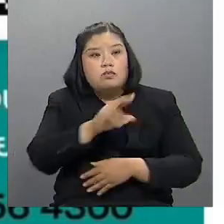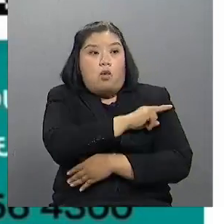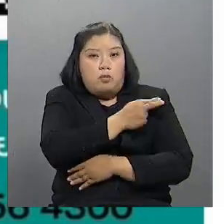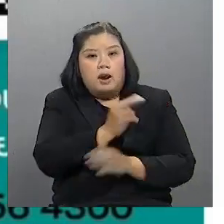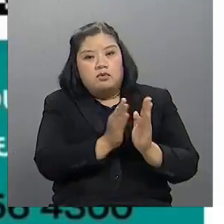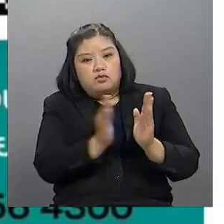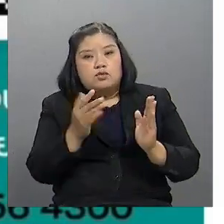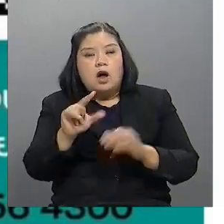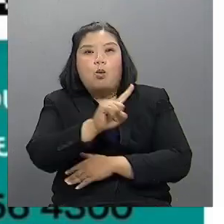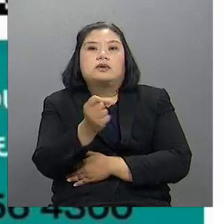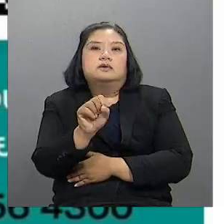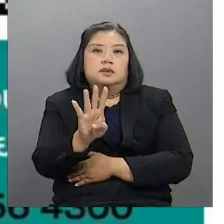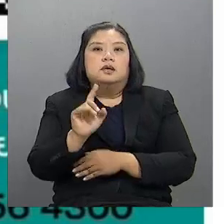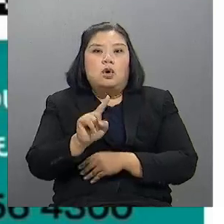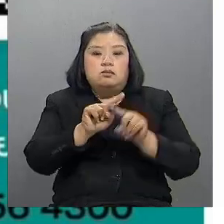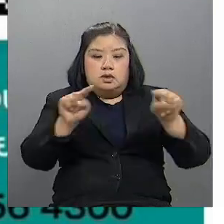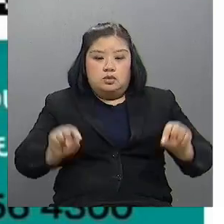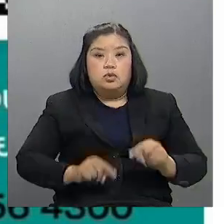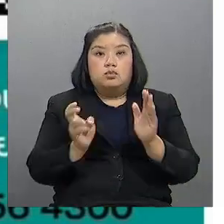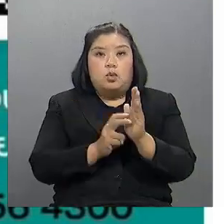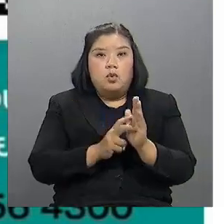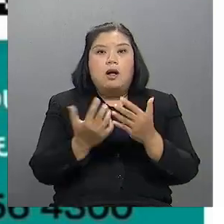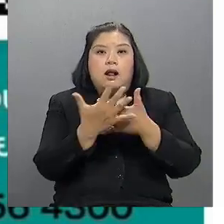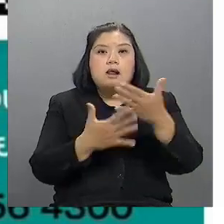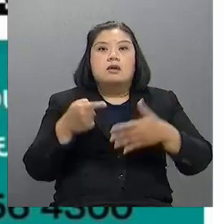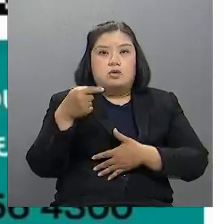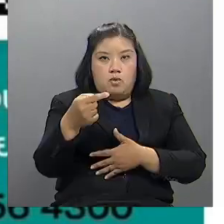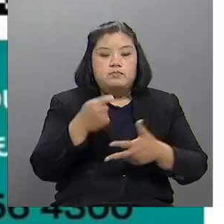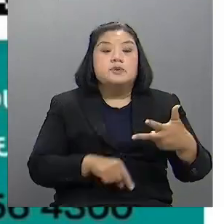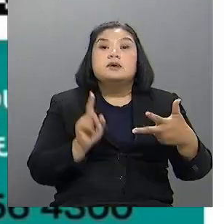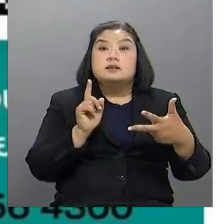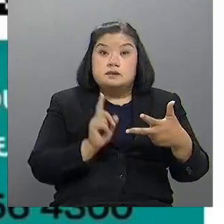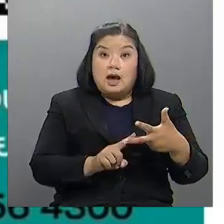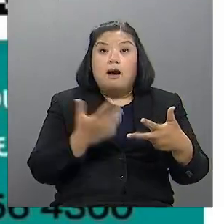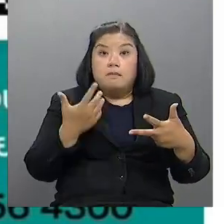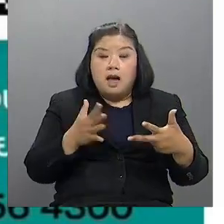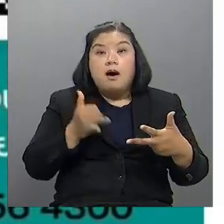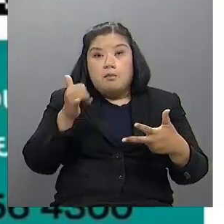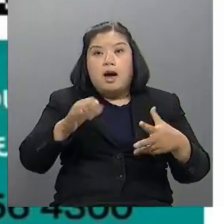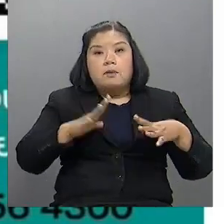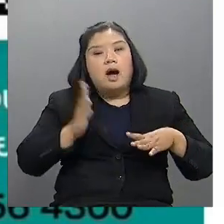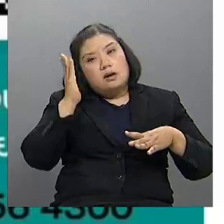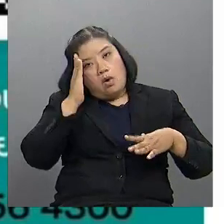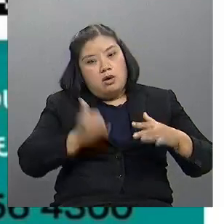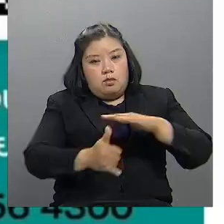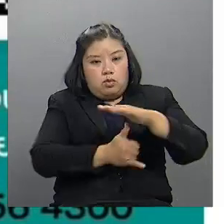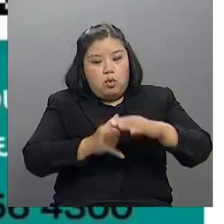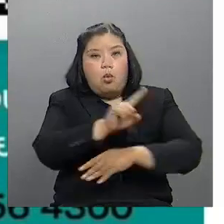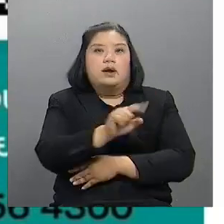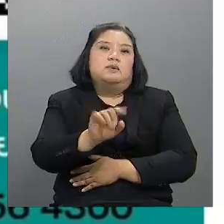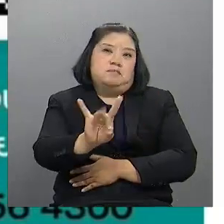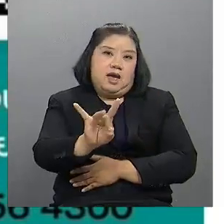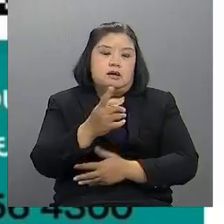ต้องมีใบรับรองผลตรวจเป็น -3ออกจากโรงพยาบาลและกับตัวที่บ้านโครงมี 28วันแล้ว 4